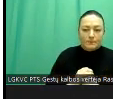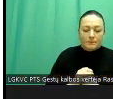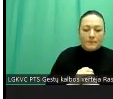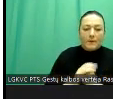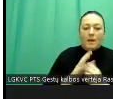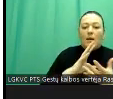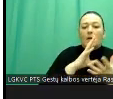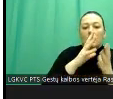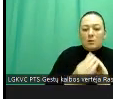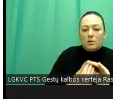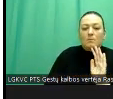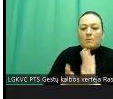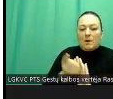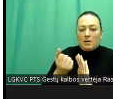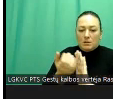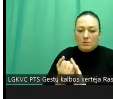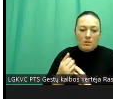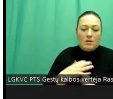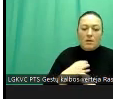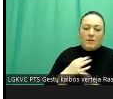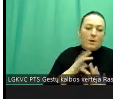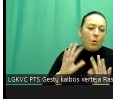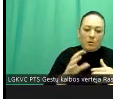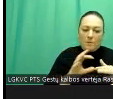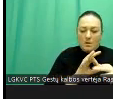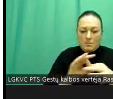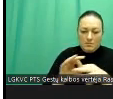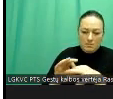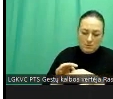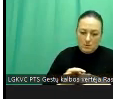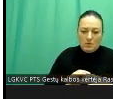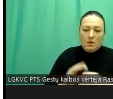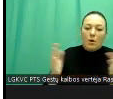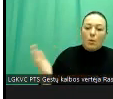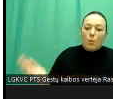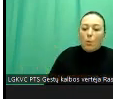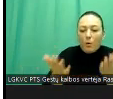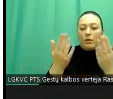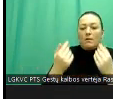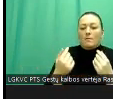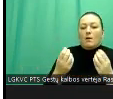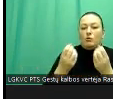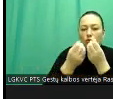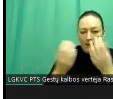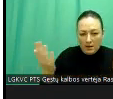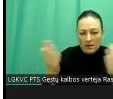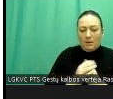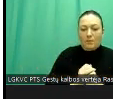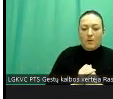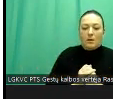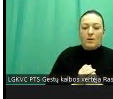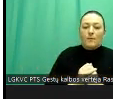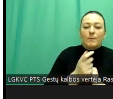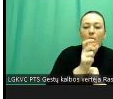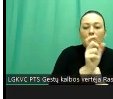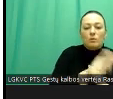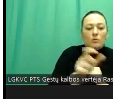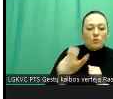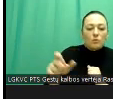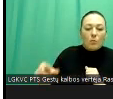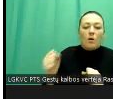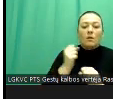rezultatų pasiekimui, bet kokiame kontekste. Ūkdymo, švietimo kontekste. Žmonės, kurie